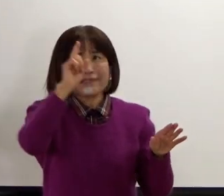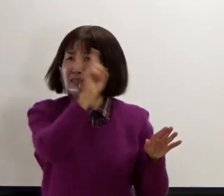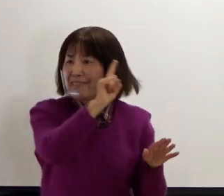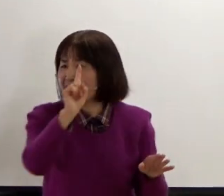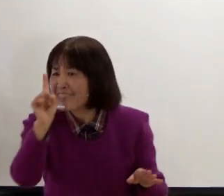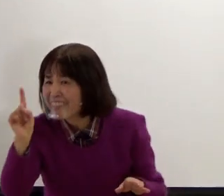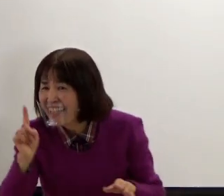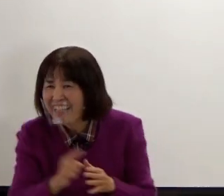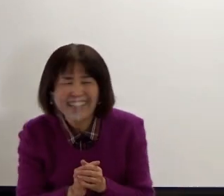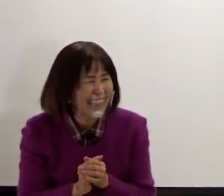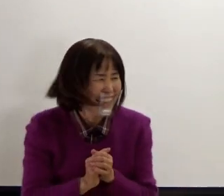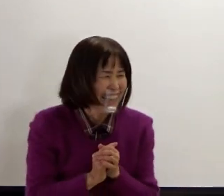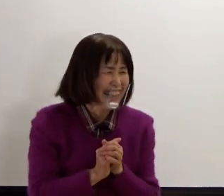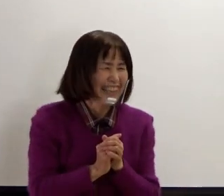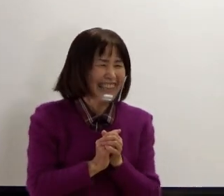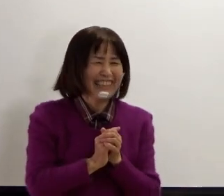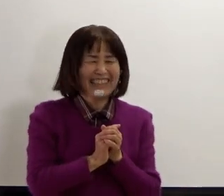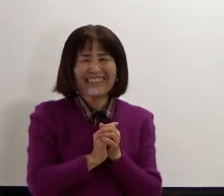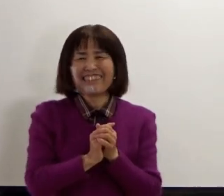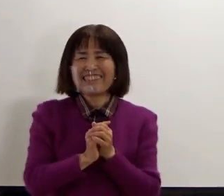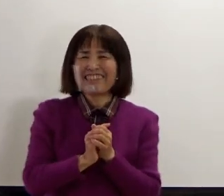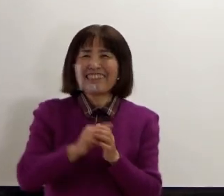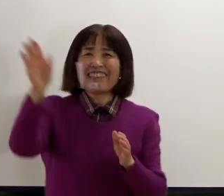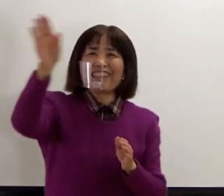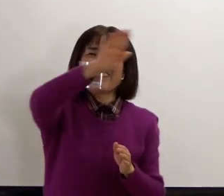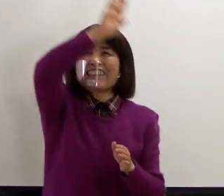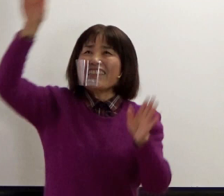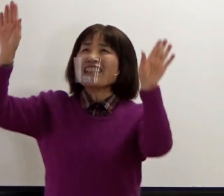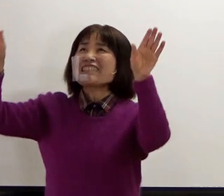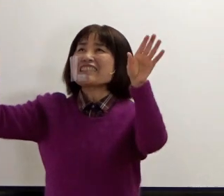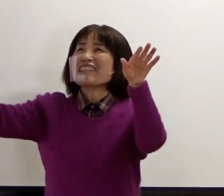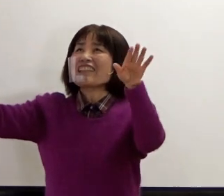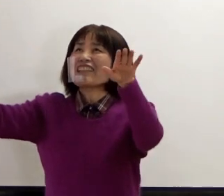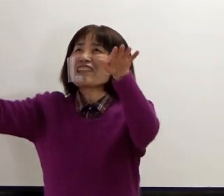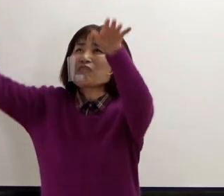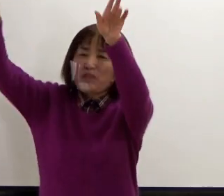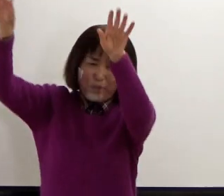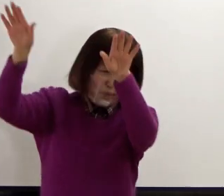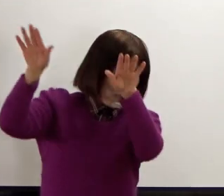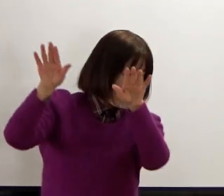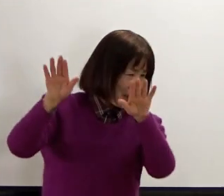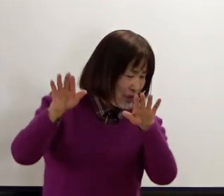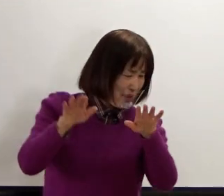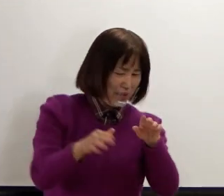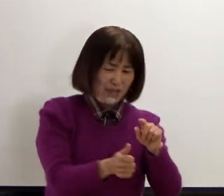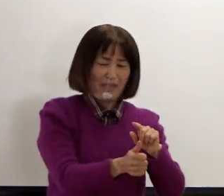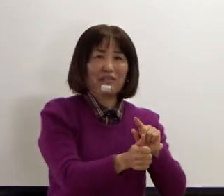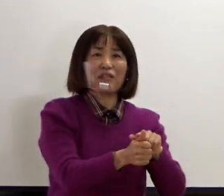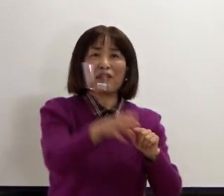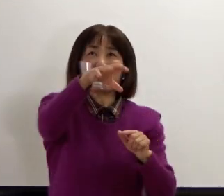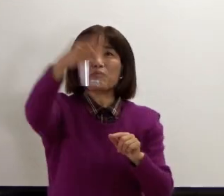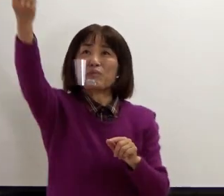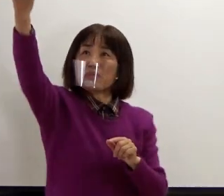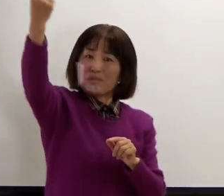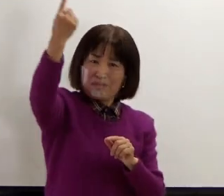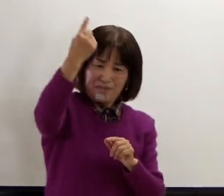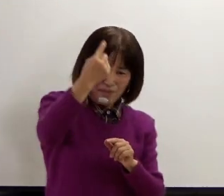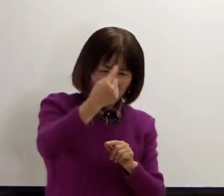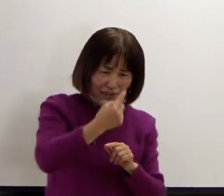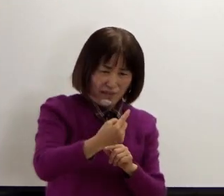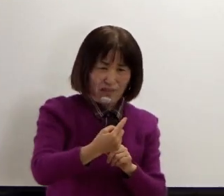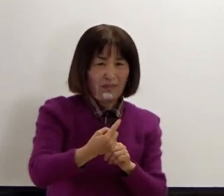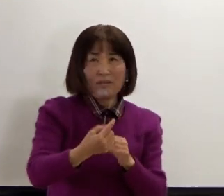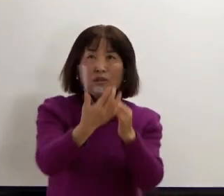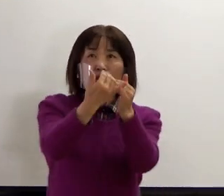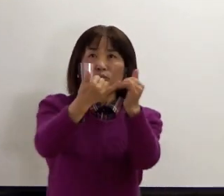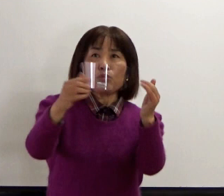的観測で描いてるわけですけど、まあ、明らかに天使だと、明らかにこの人間とは違う存在が現